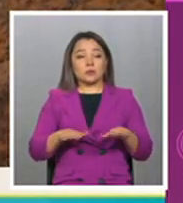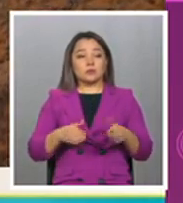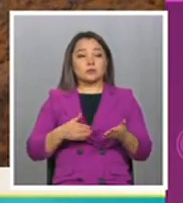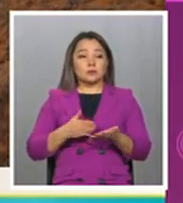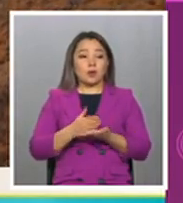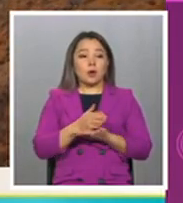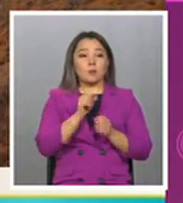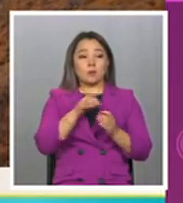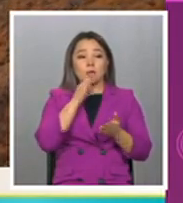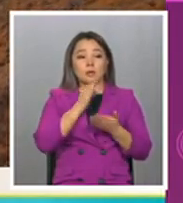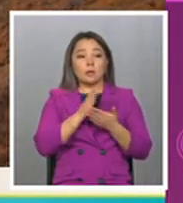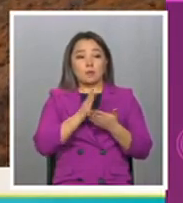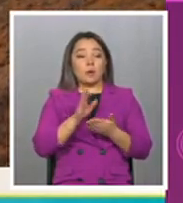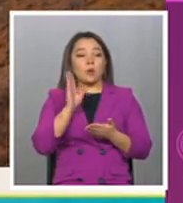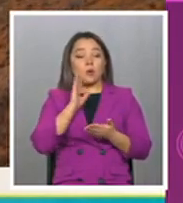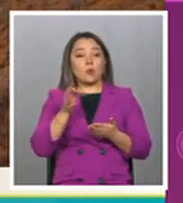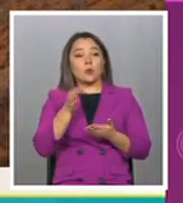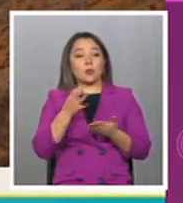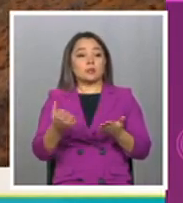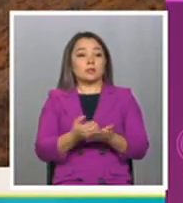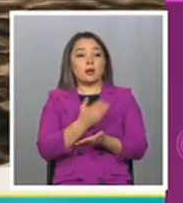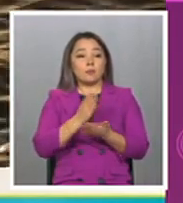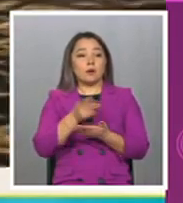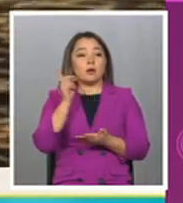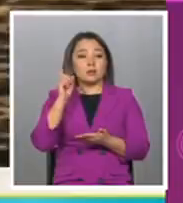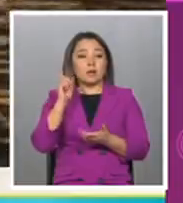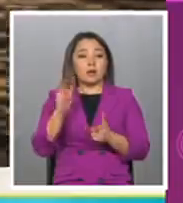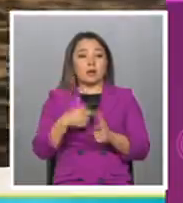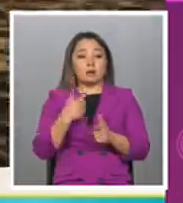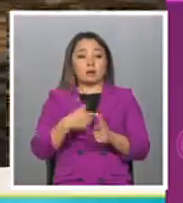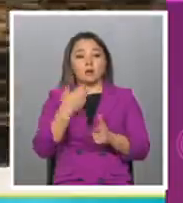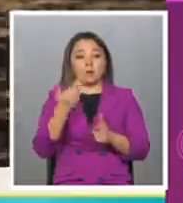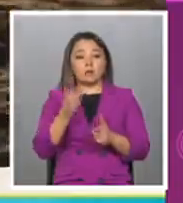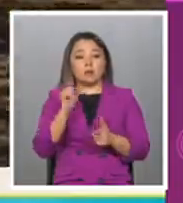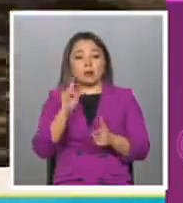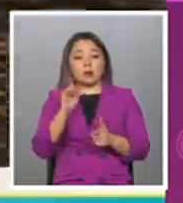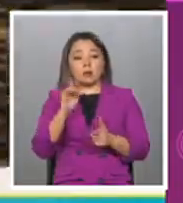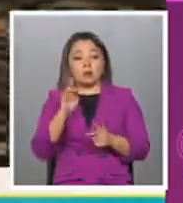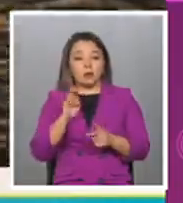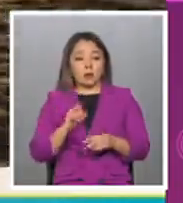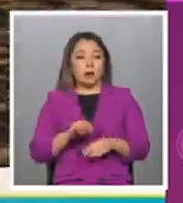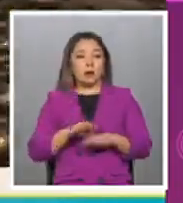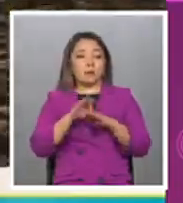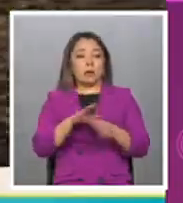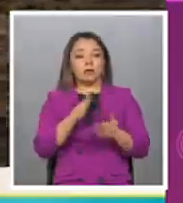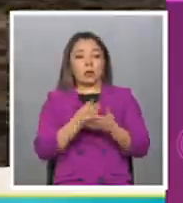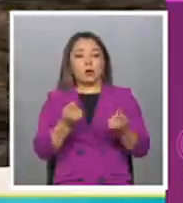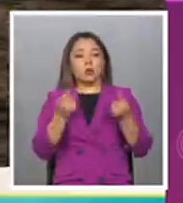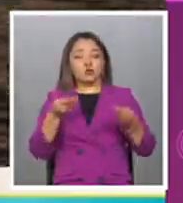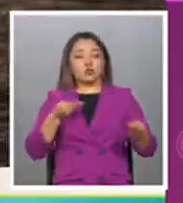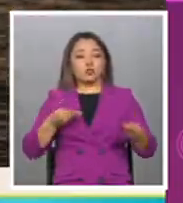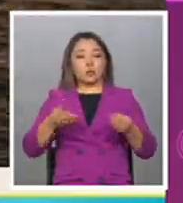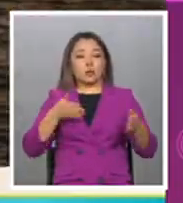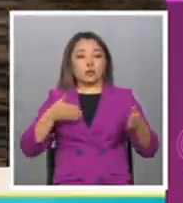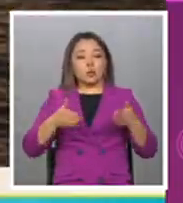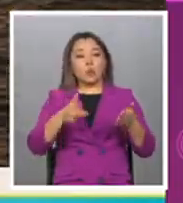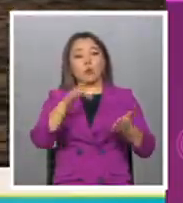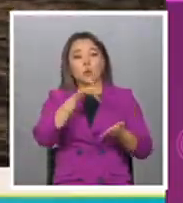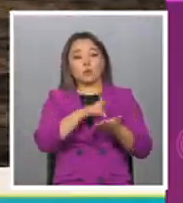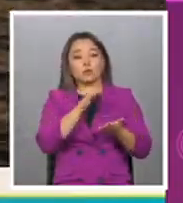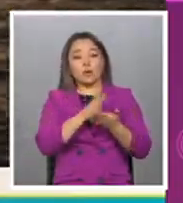болады. Көл түбінен табылған көне қала атақты Сарыарқаға апаратын ұлы Жібек жолының орталығы